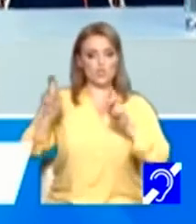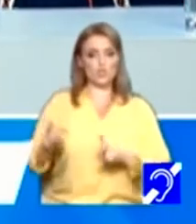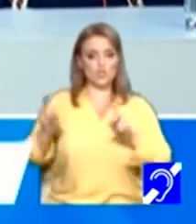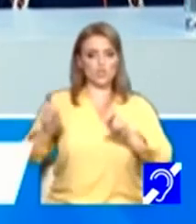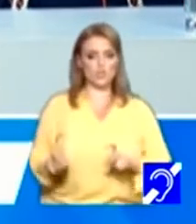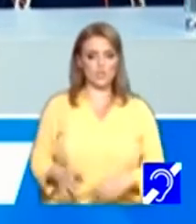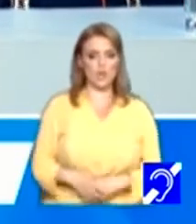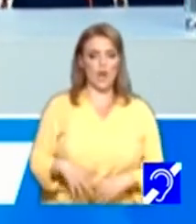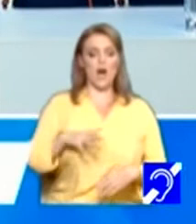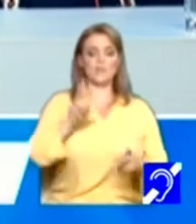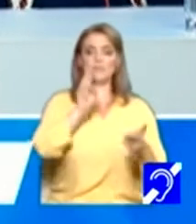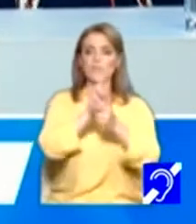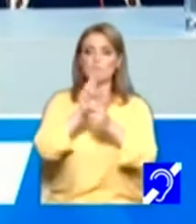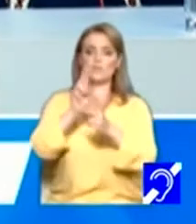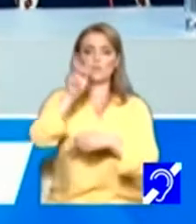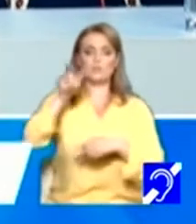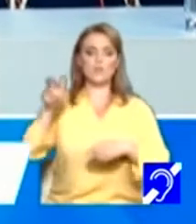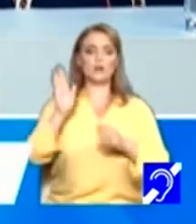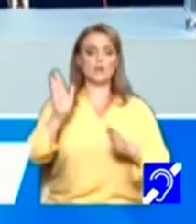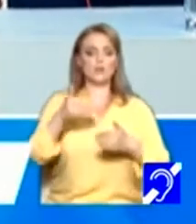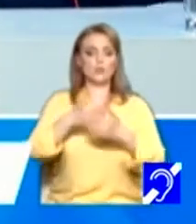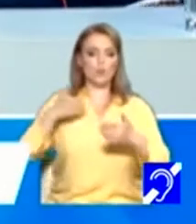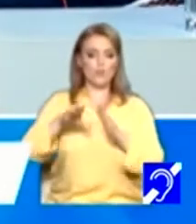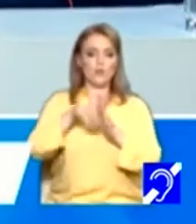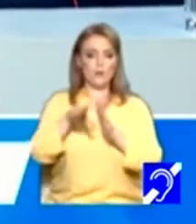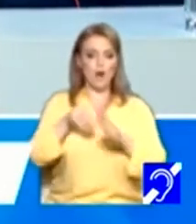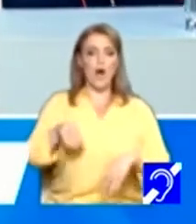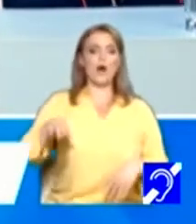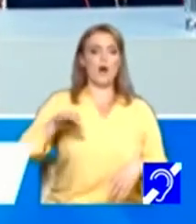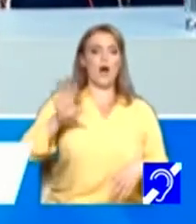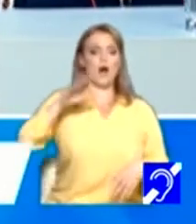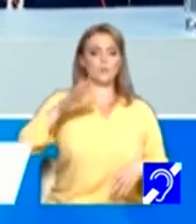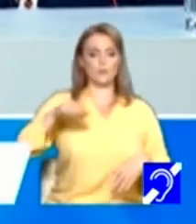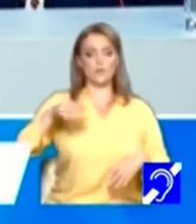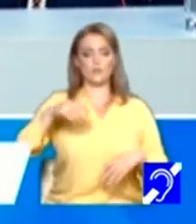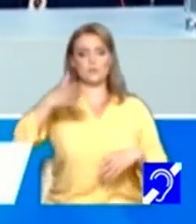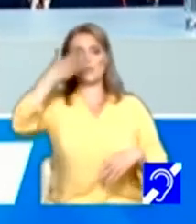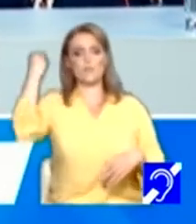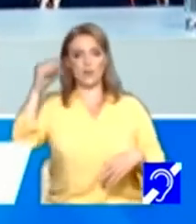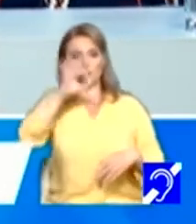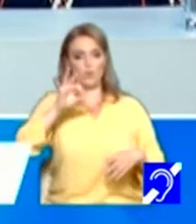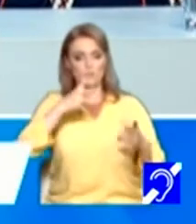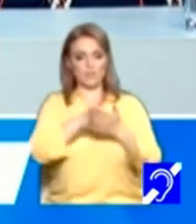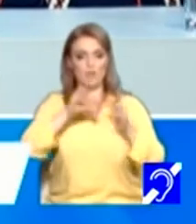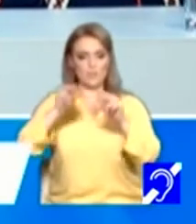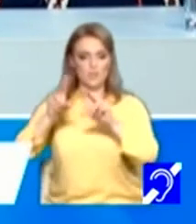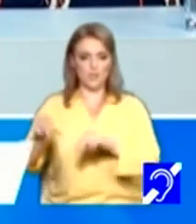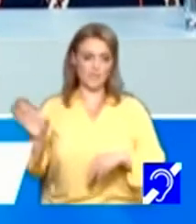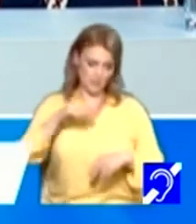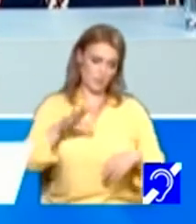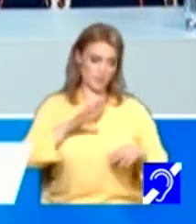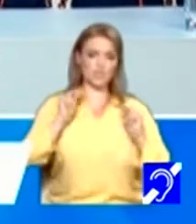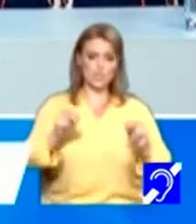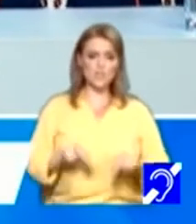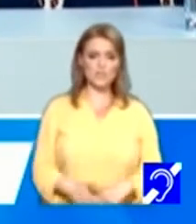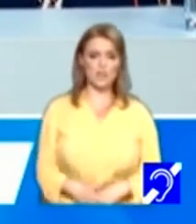și pe urmă se duc pe cabinete și uită exact pe 4 ani sau pe 2 ani dacă avem alegeri anticipate. Haideți să fim mai productivi!